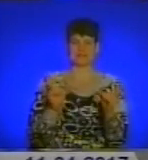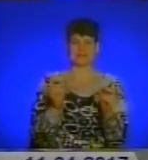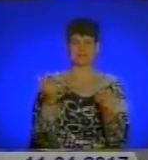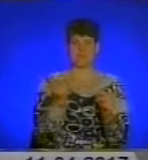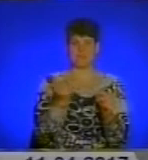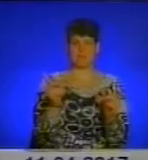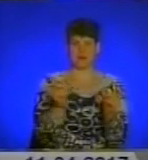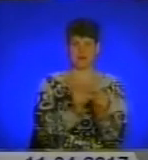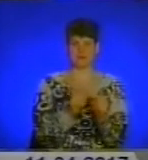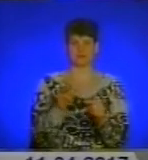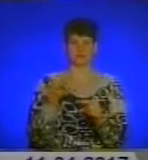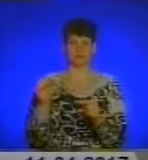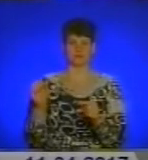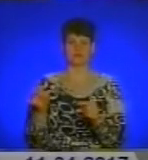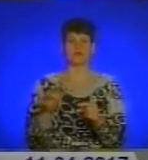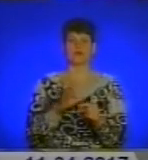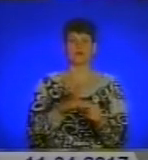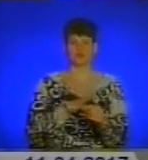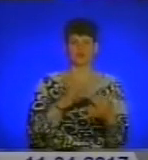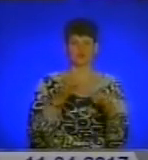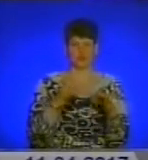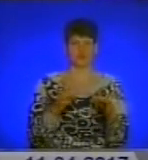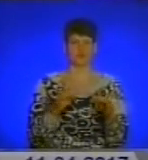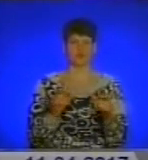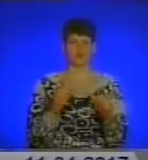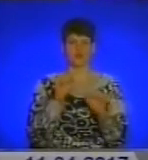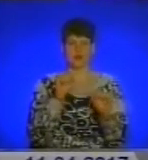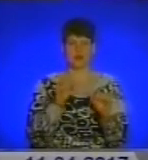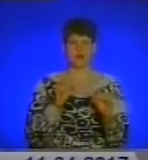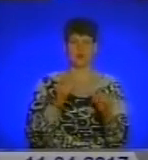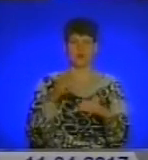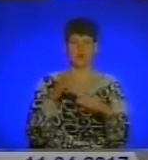Обидві індивідуальні, як спарингу дозволені удари руками і ногами вище пояса.